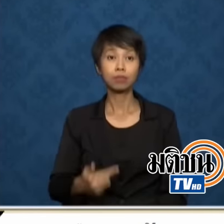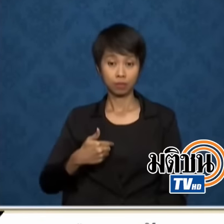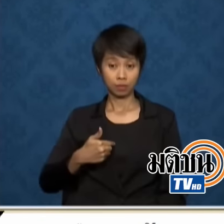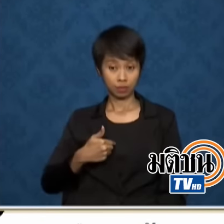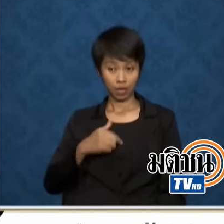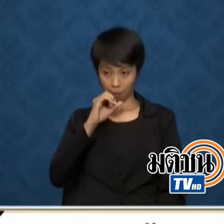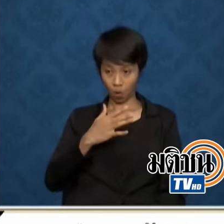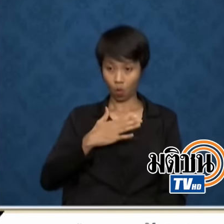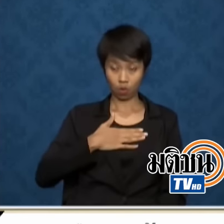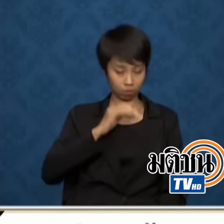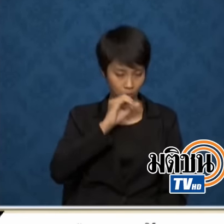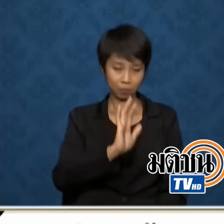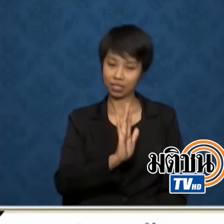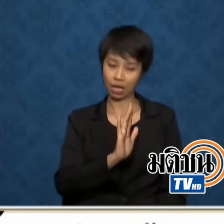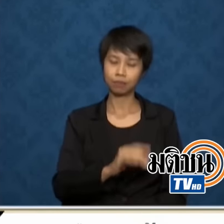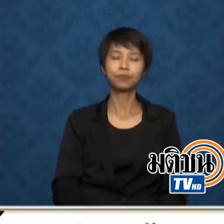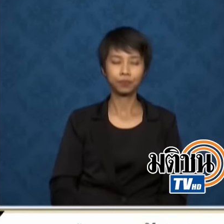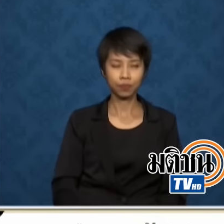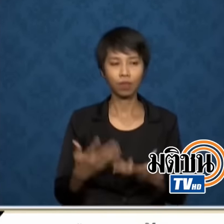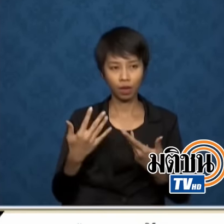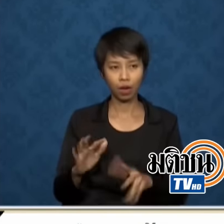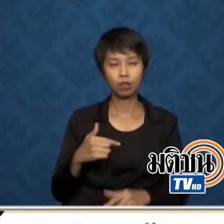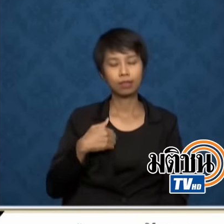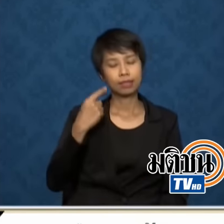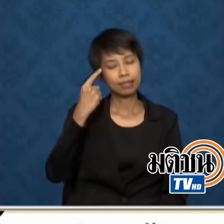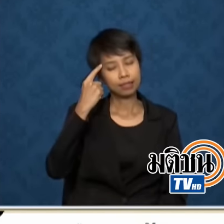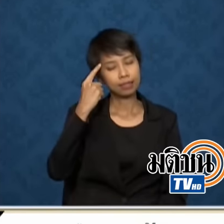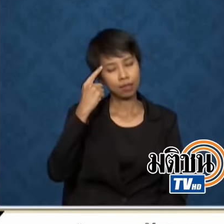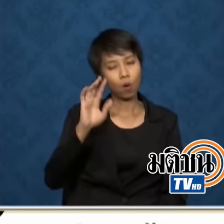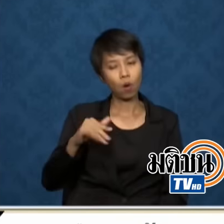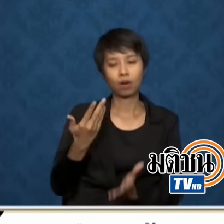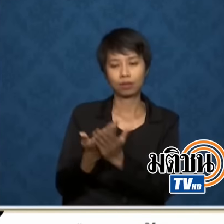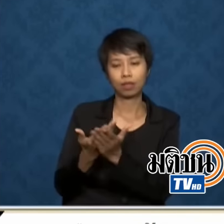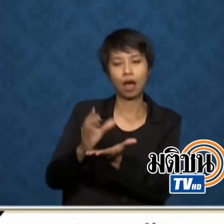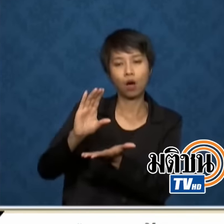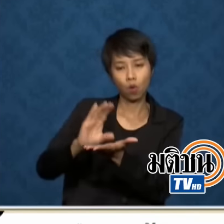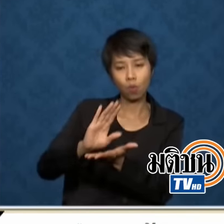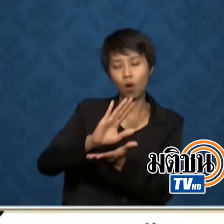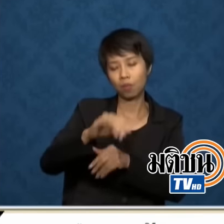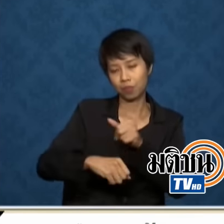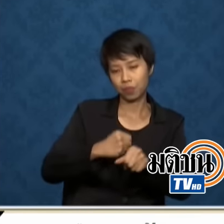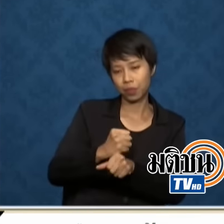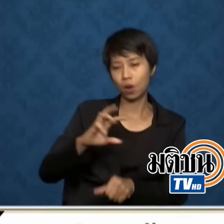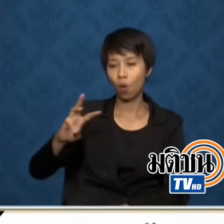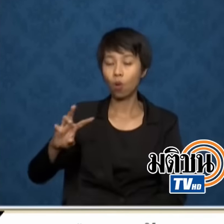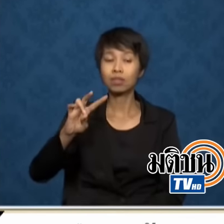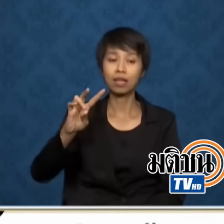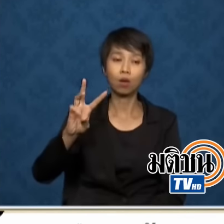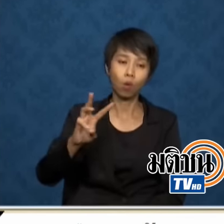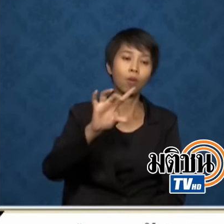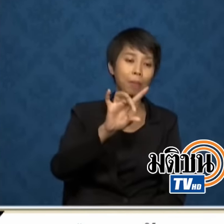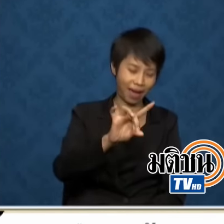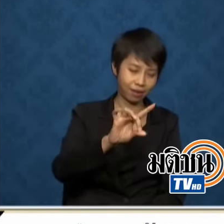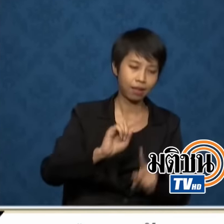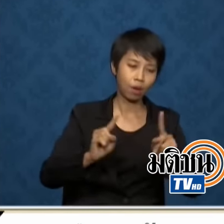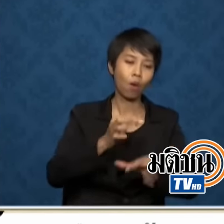นพูดว่าทำไม่ได้นะคะต่อมาค่ะท่านก็มีแนวคิดไอเดียว่าจะใช้งบผูกพันนะคะสัก2ปี67-68นะคะธนาคารแห่งประเทศไทยก็ออกม